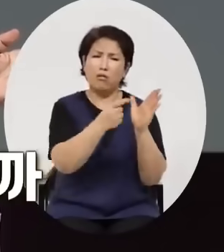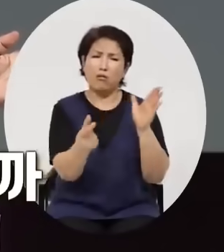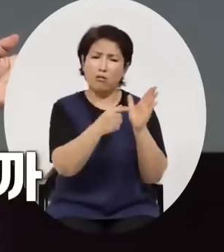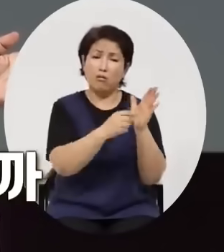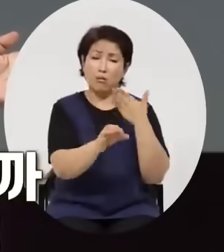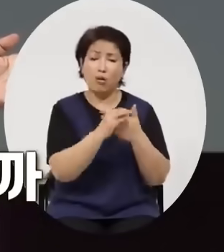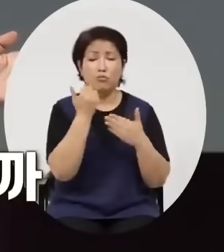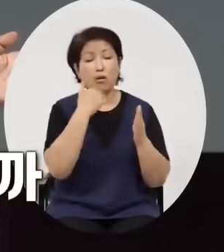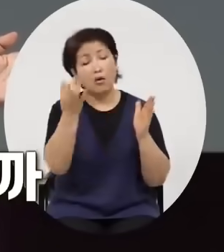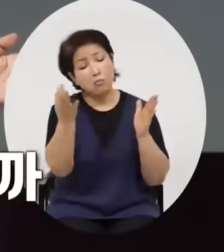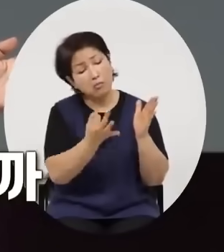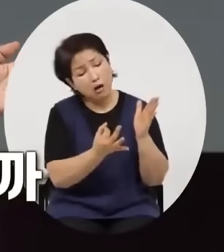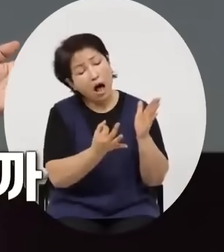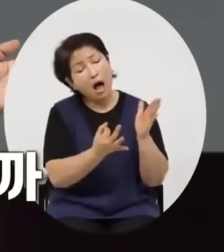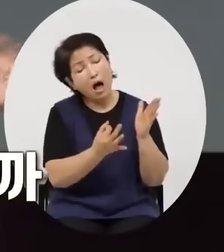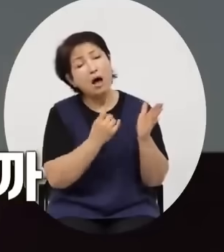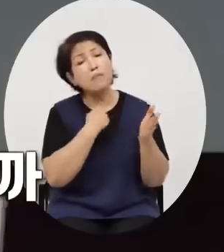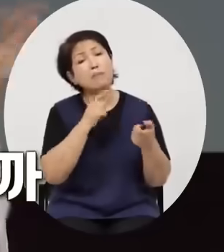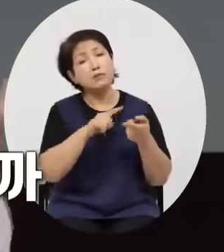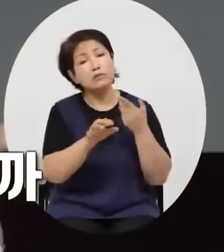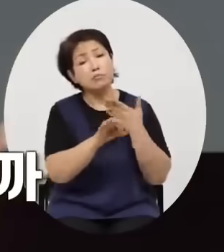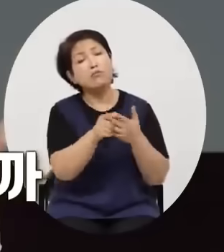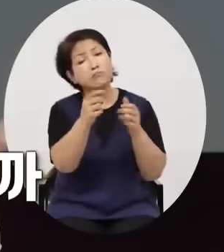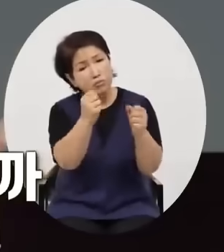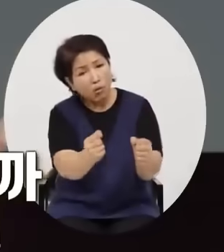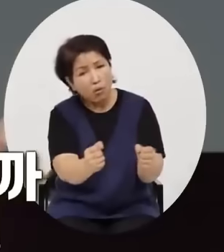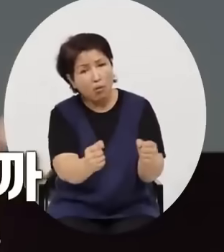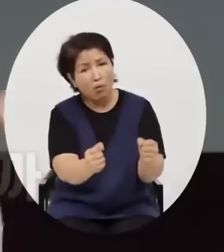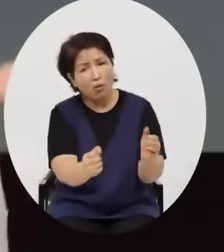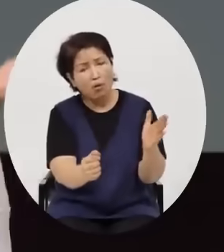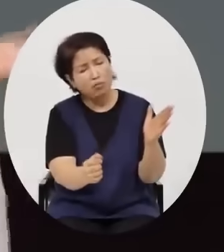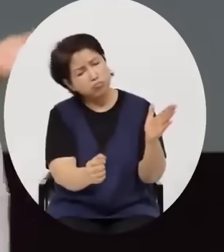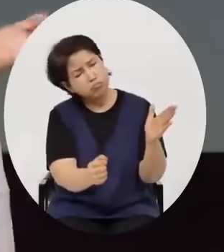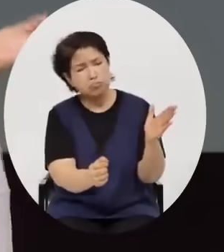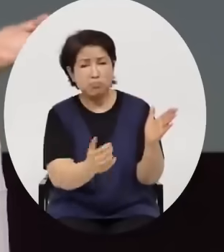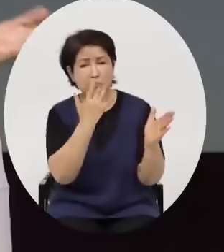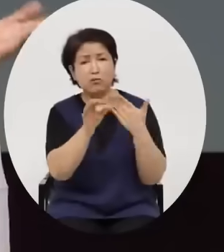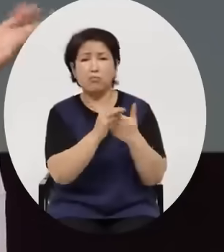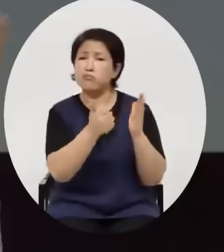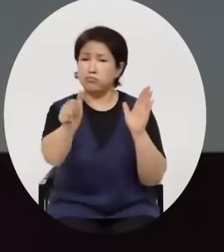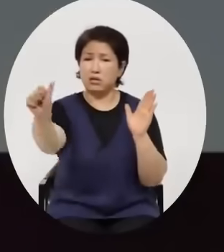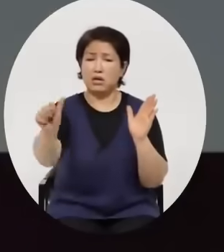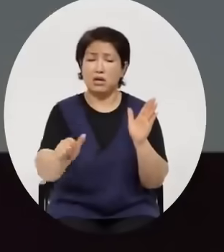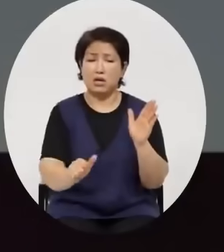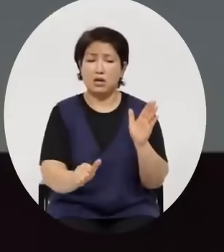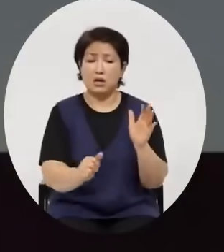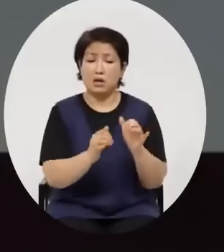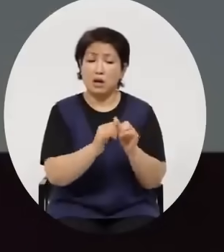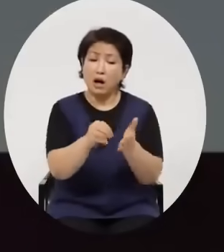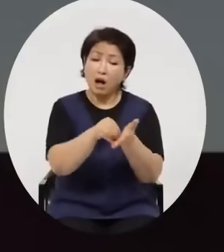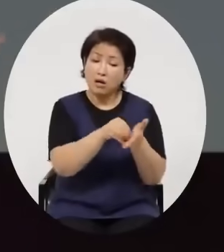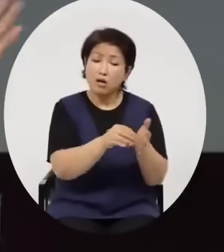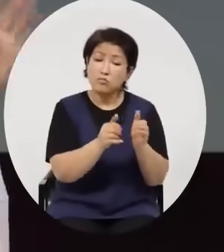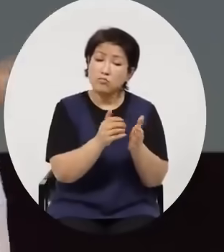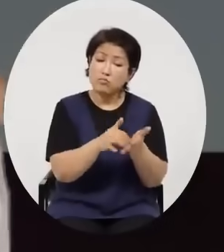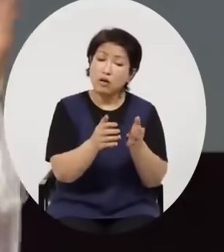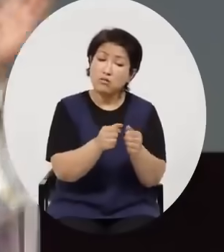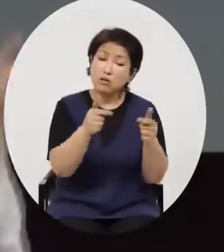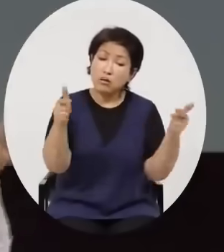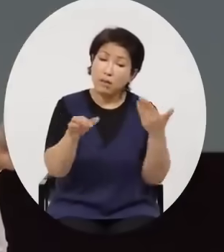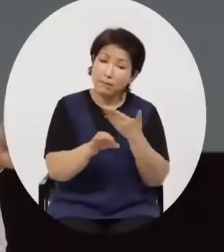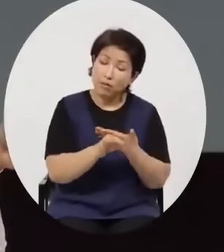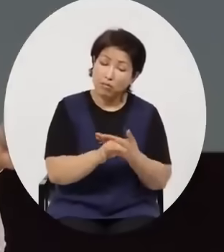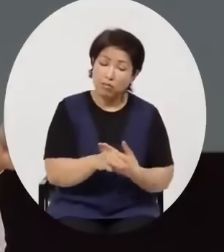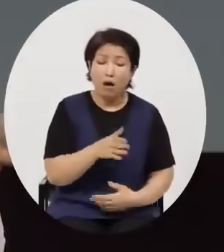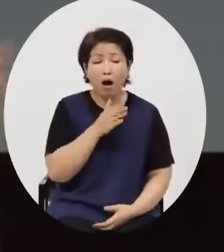듣고 싶은 놈 듣고 듣기 싫은 놈 안 보고 자유니까. 그래다 보이 자꾸 그 수가 많아지면 어때요? 아, 이 인간들